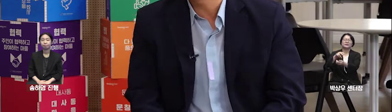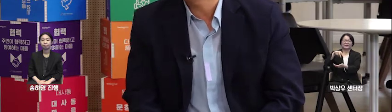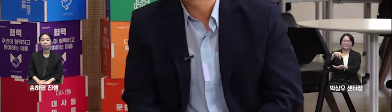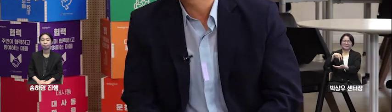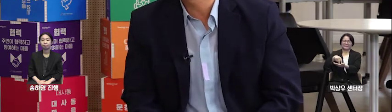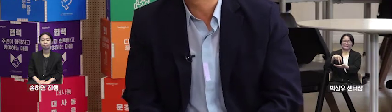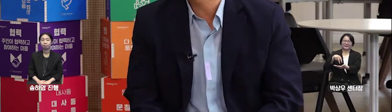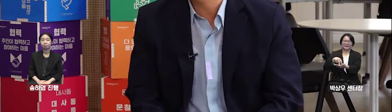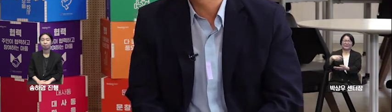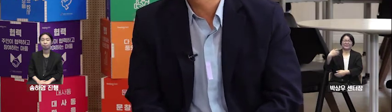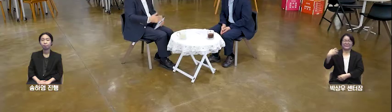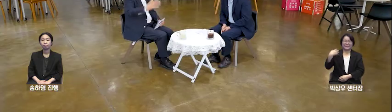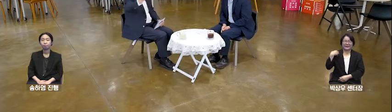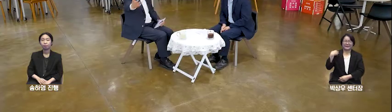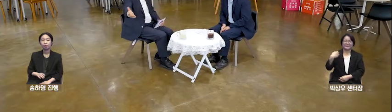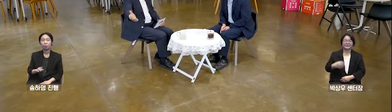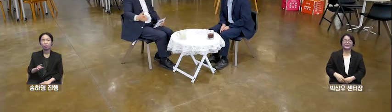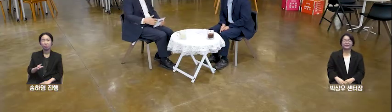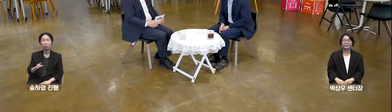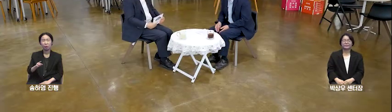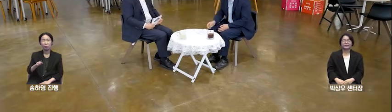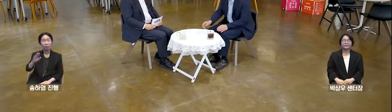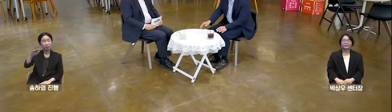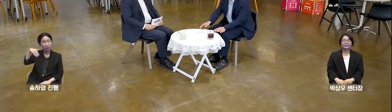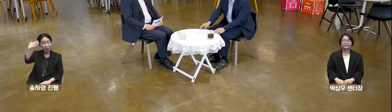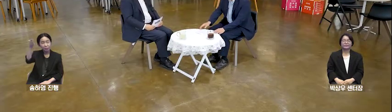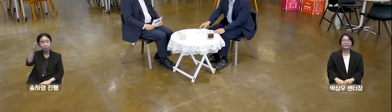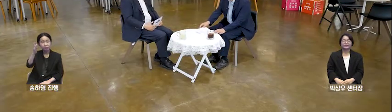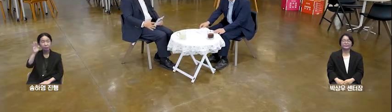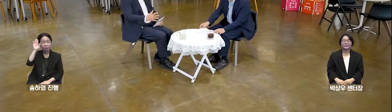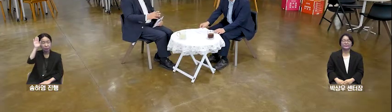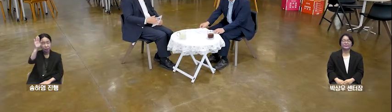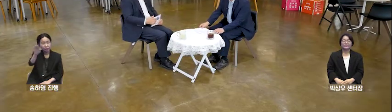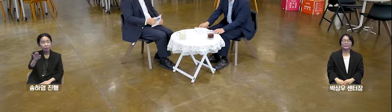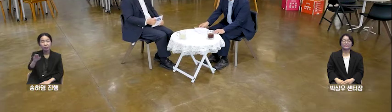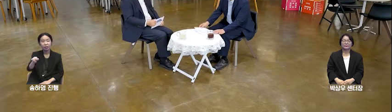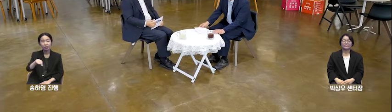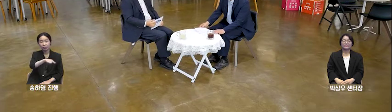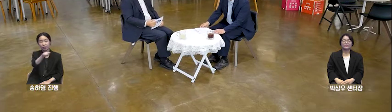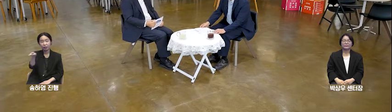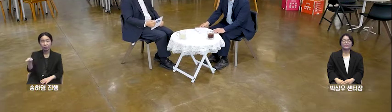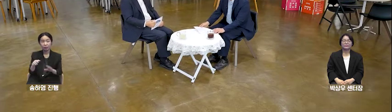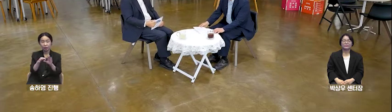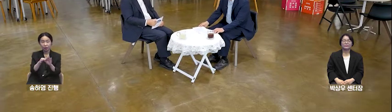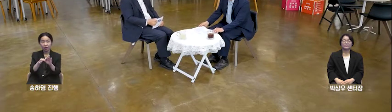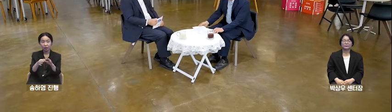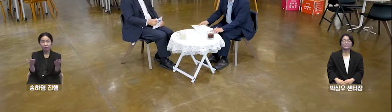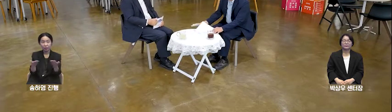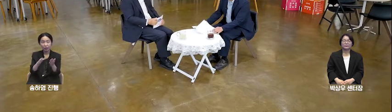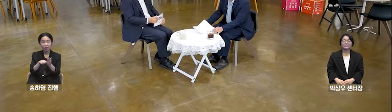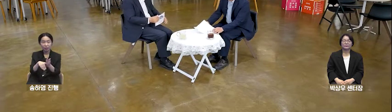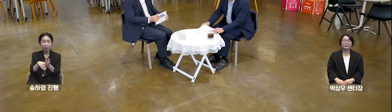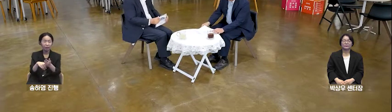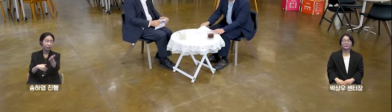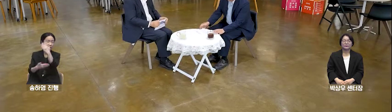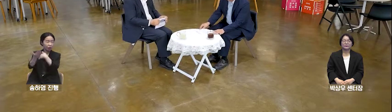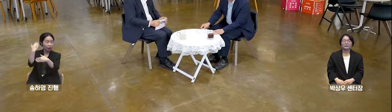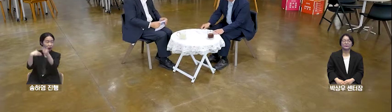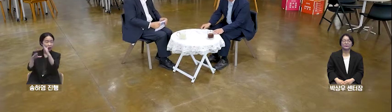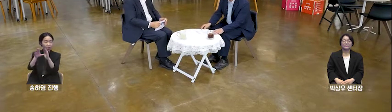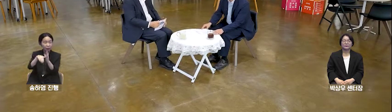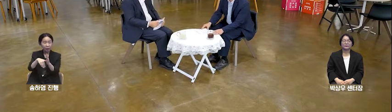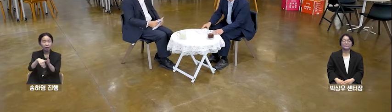보고 있습니다. 먼 훗날 이 일을 하시는 분들이 회상할 때 아 그때